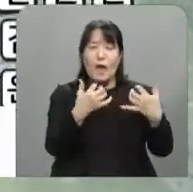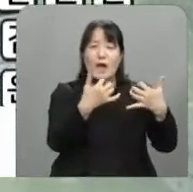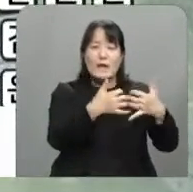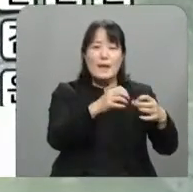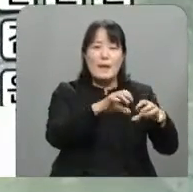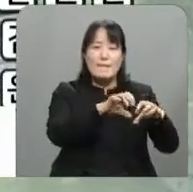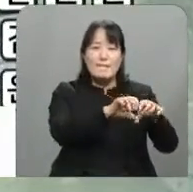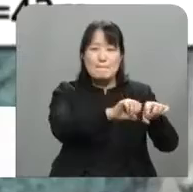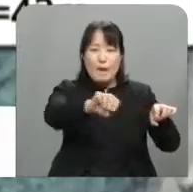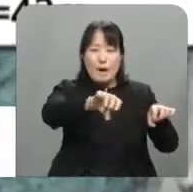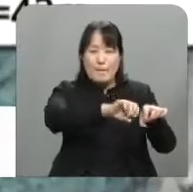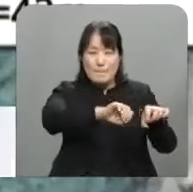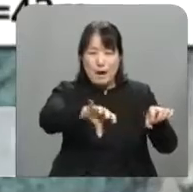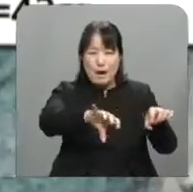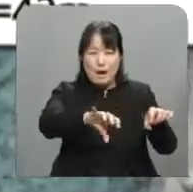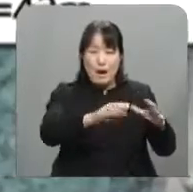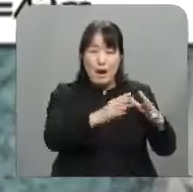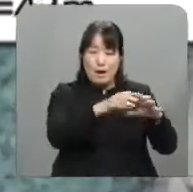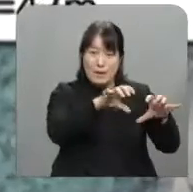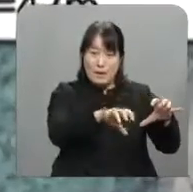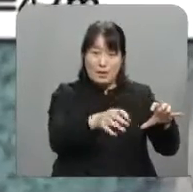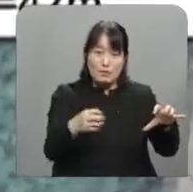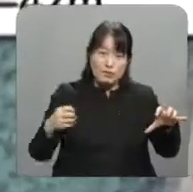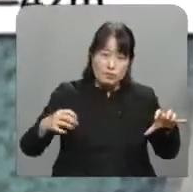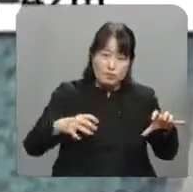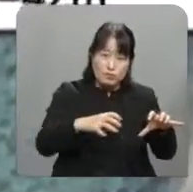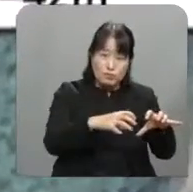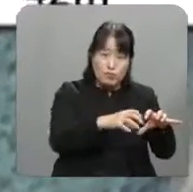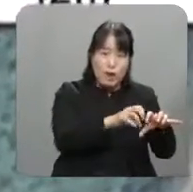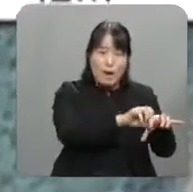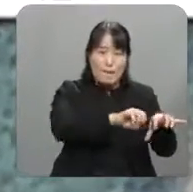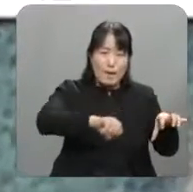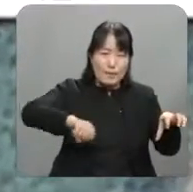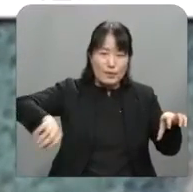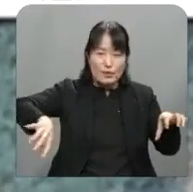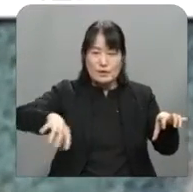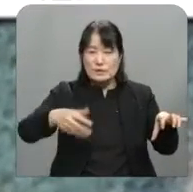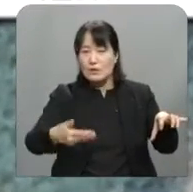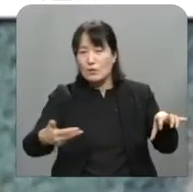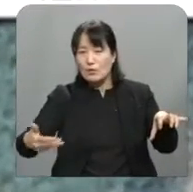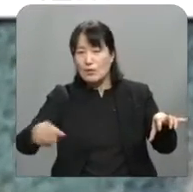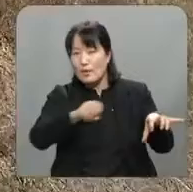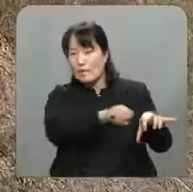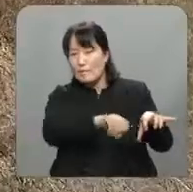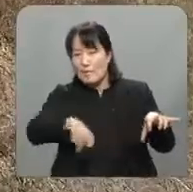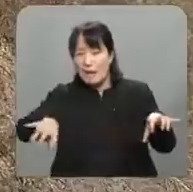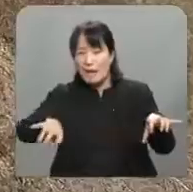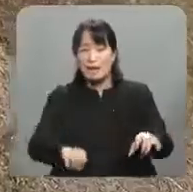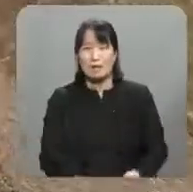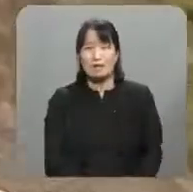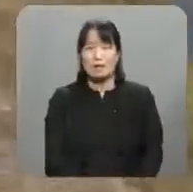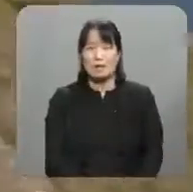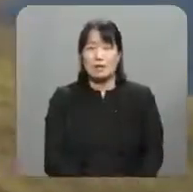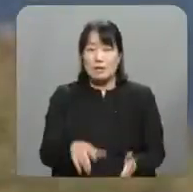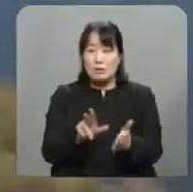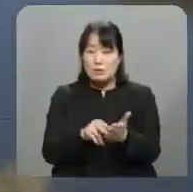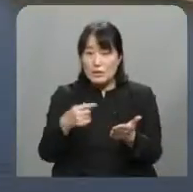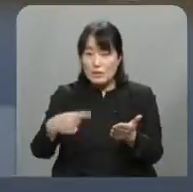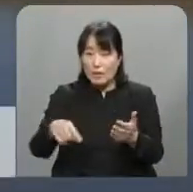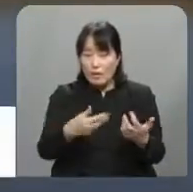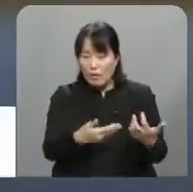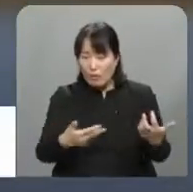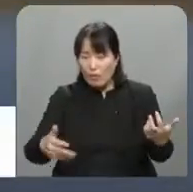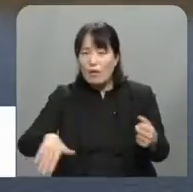입니다 마을로 밀려드는 물을 펌프를 이용해 화 강으로 빼 내겠다는 겁니다 문제는 하천의